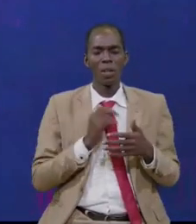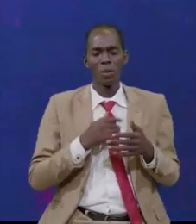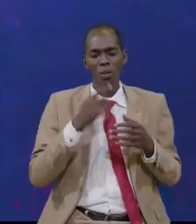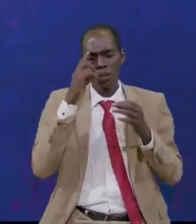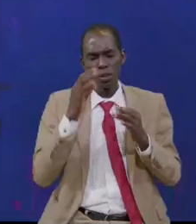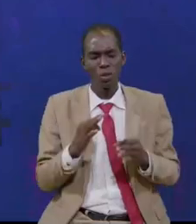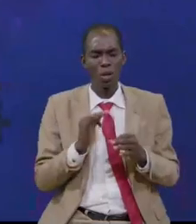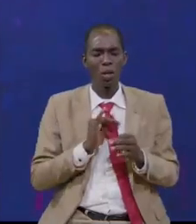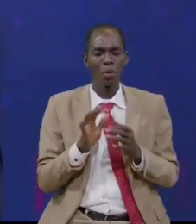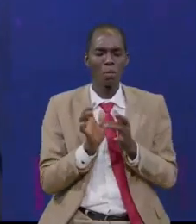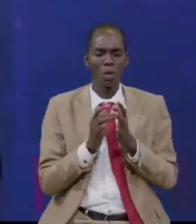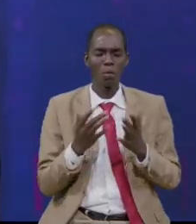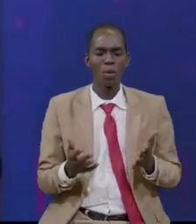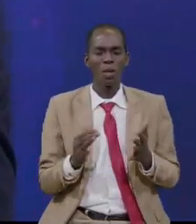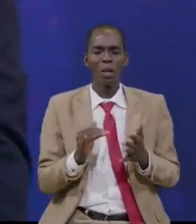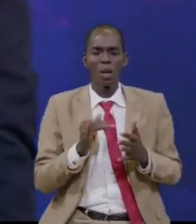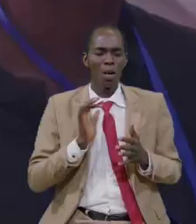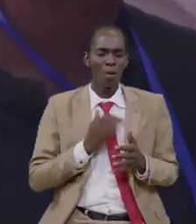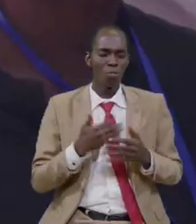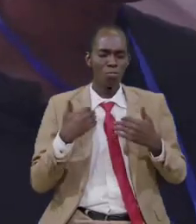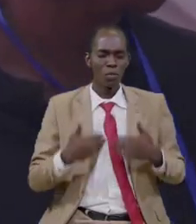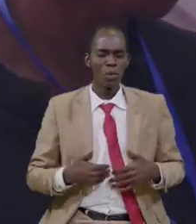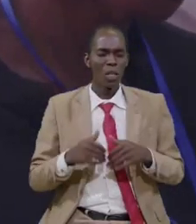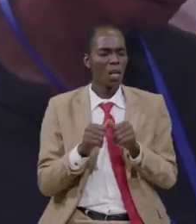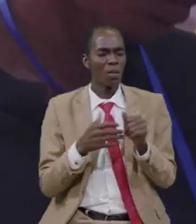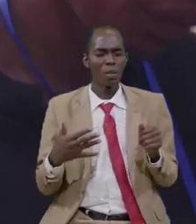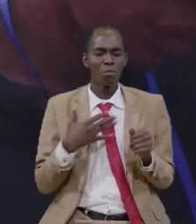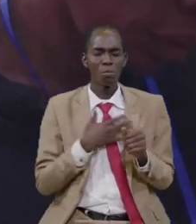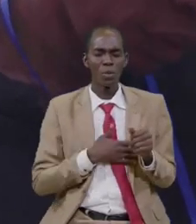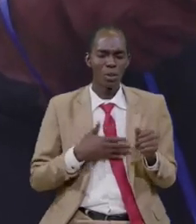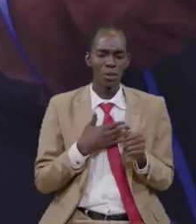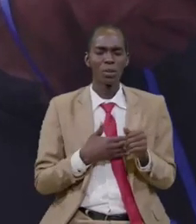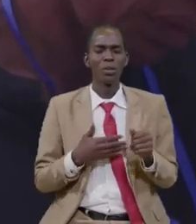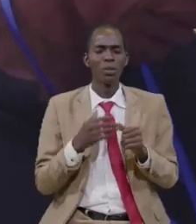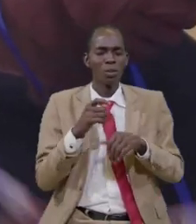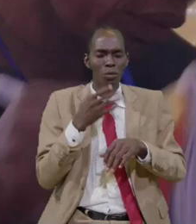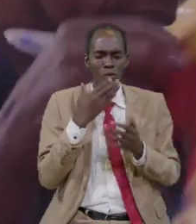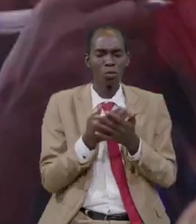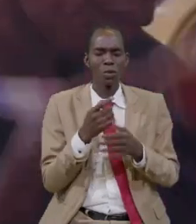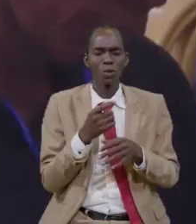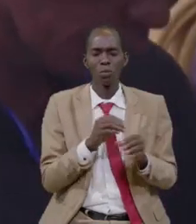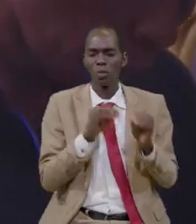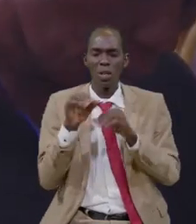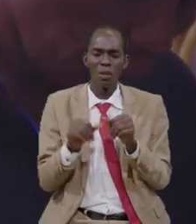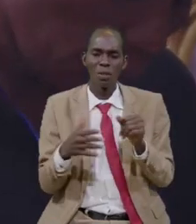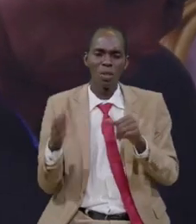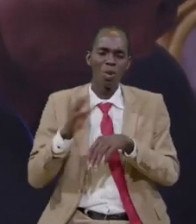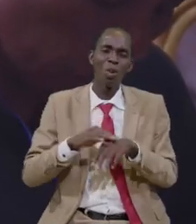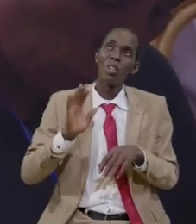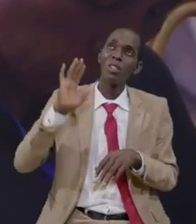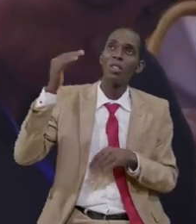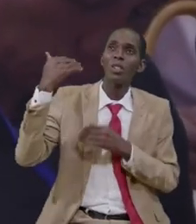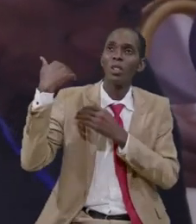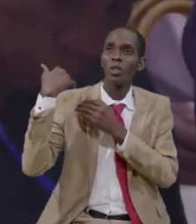notre caractère, nos corps, tout ce que nous avons, nous plaçons tout sur son épaule. Et nous disons, vie